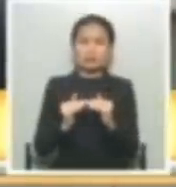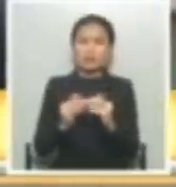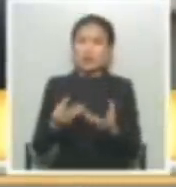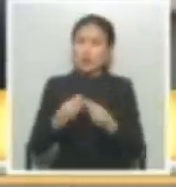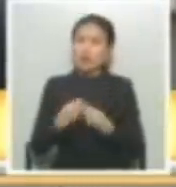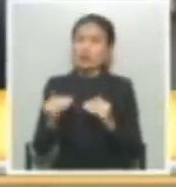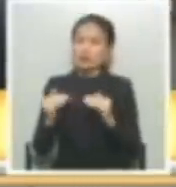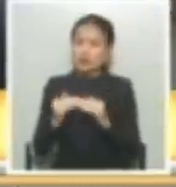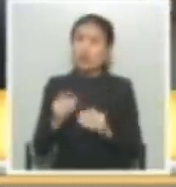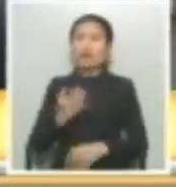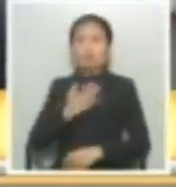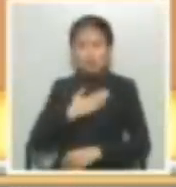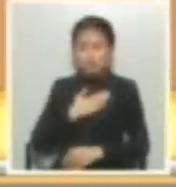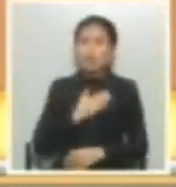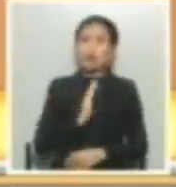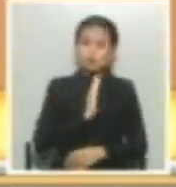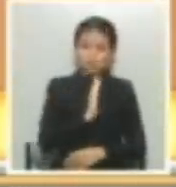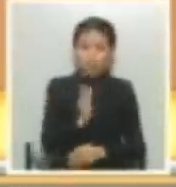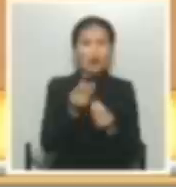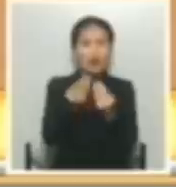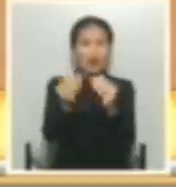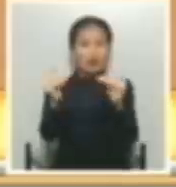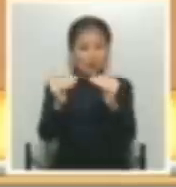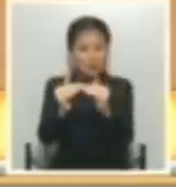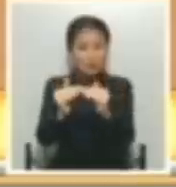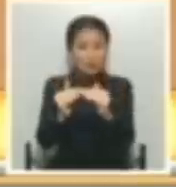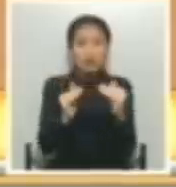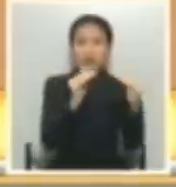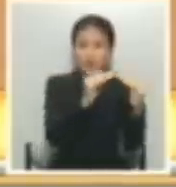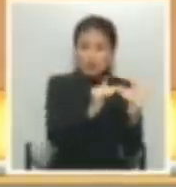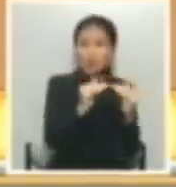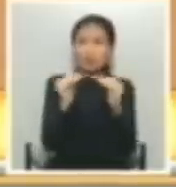ผมนะให้ความเป็นธรรมอยู่แล้วนะครับ